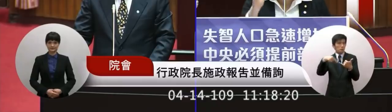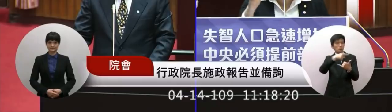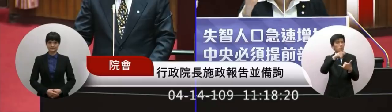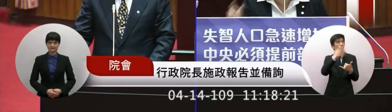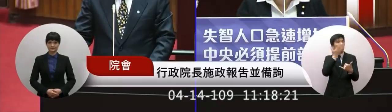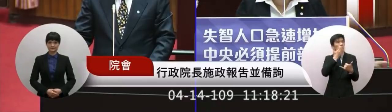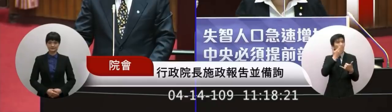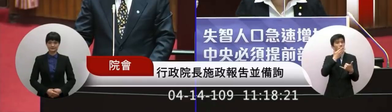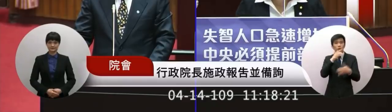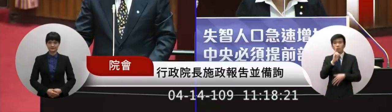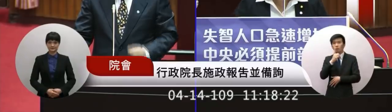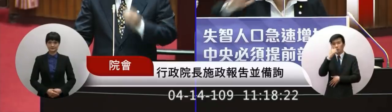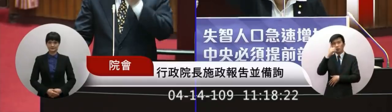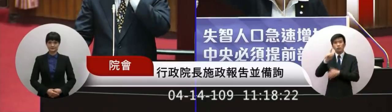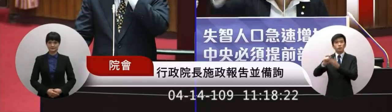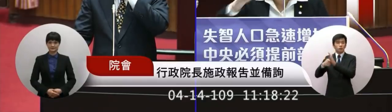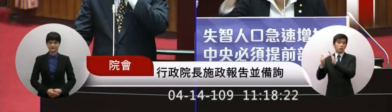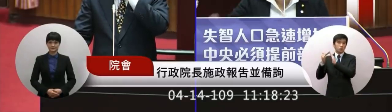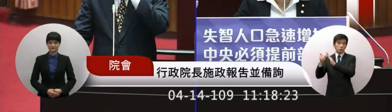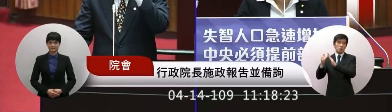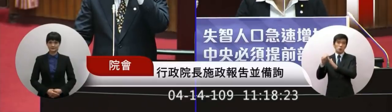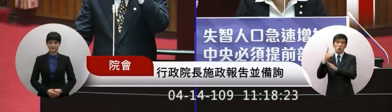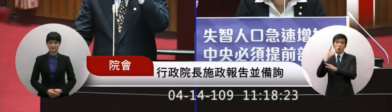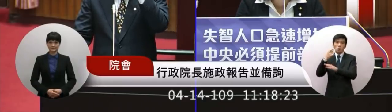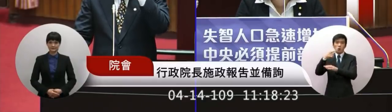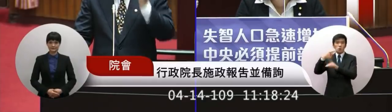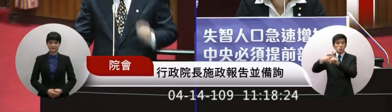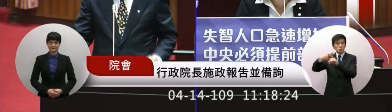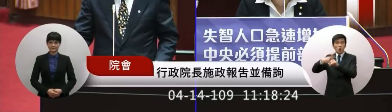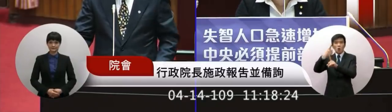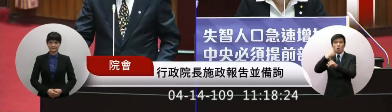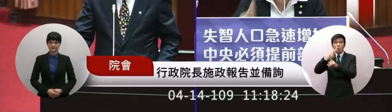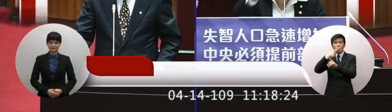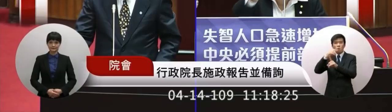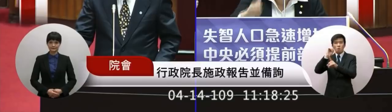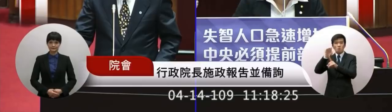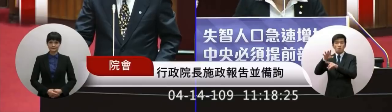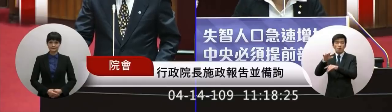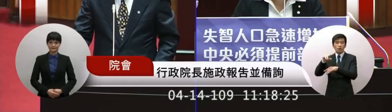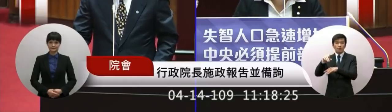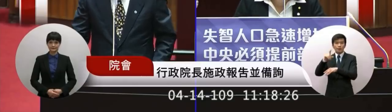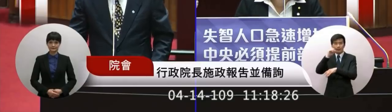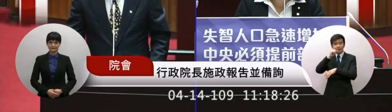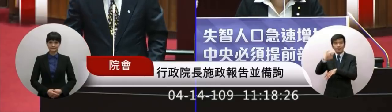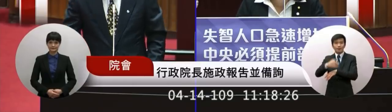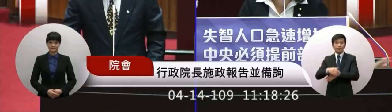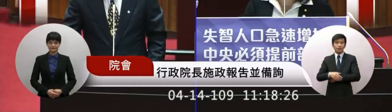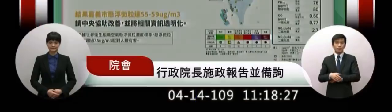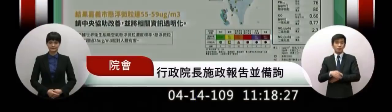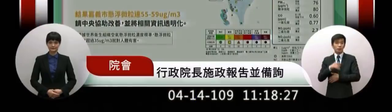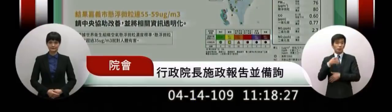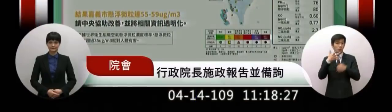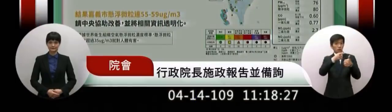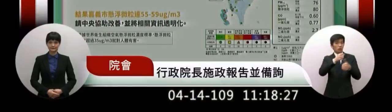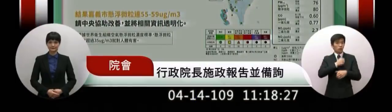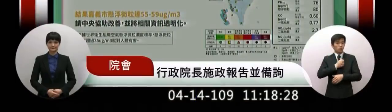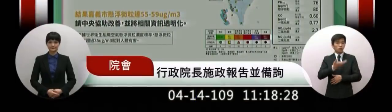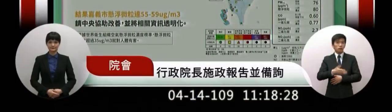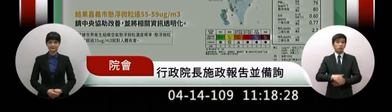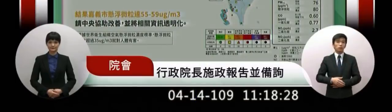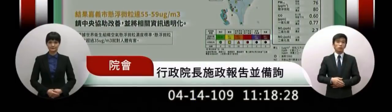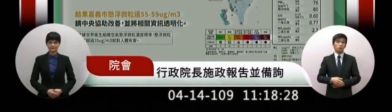只有家裡子是紅色的你敢知道這個事情來市長你敢知道這個事情